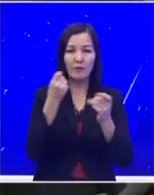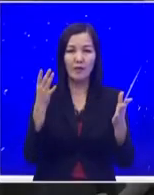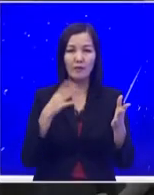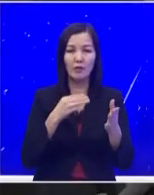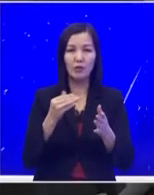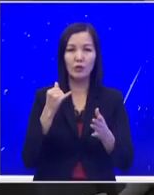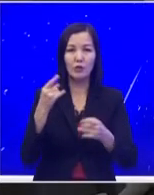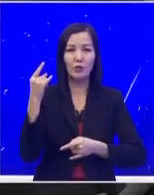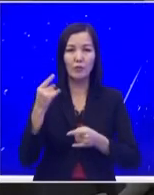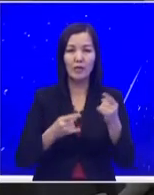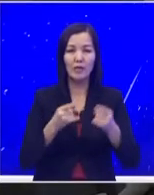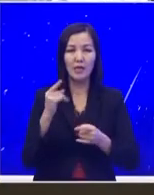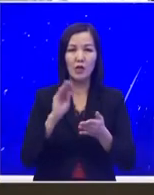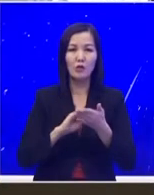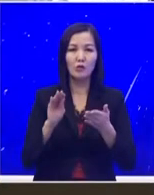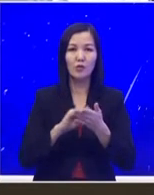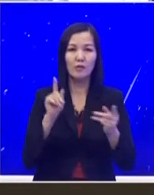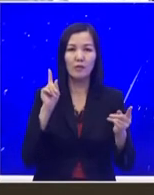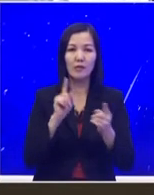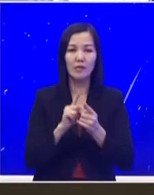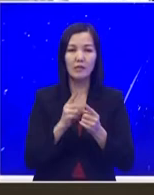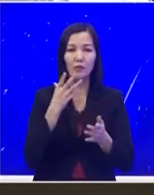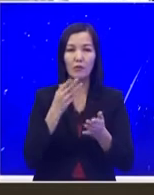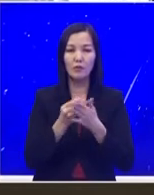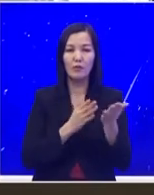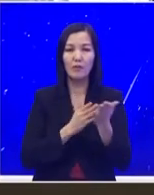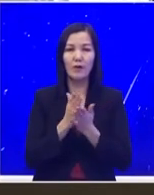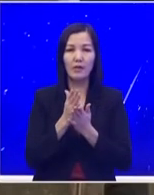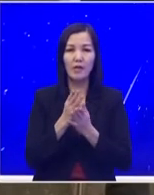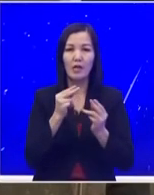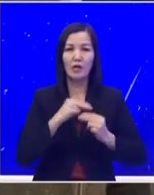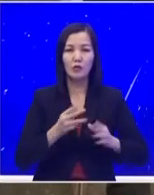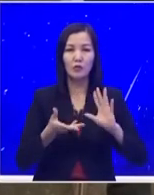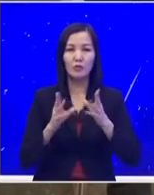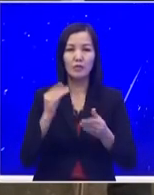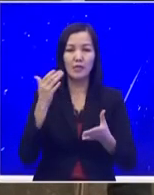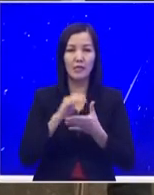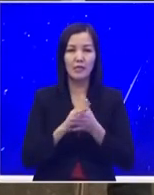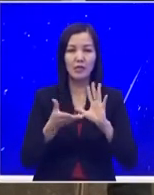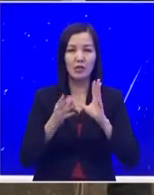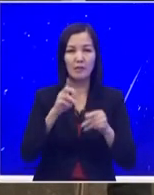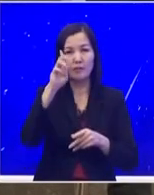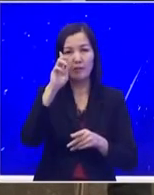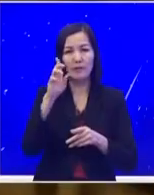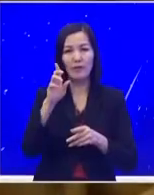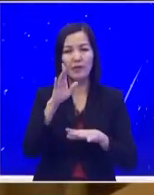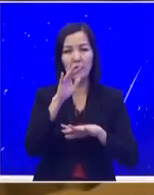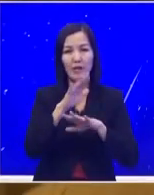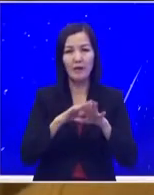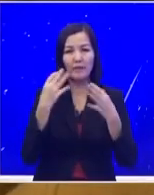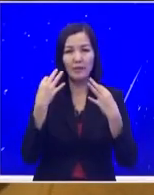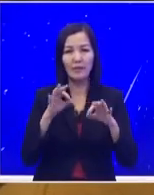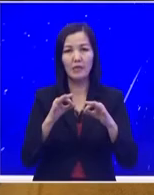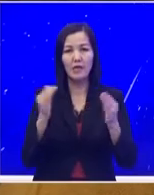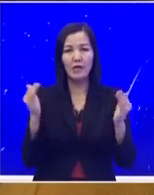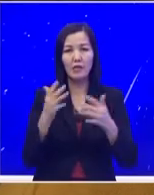мәлімдеді. Жетісу медиа алаңында журналистермен кездесіп, осы бағытта атқарылған жұмыстарды таныстырды. Жалпы мемлекеттік амнистияға шағын